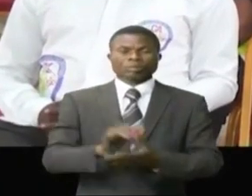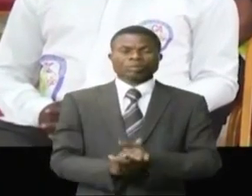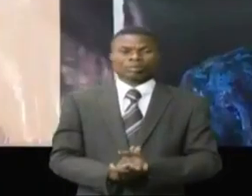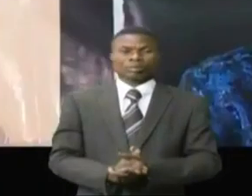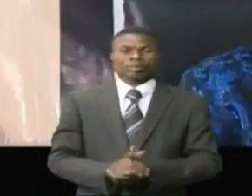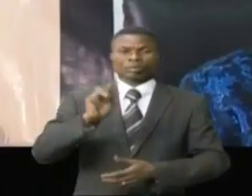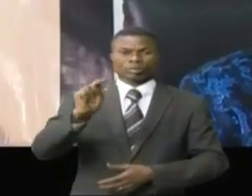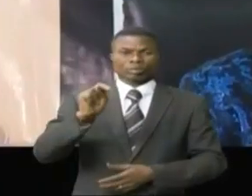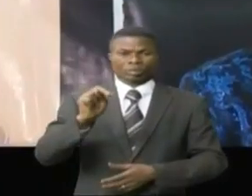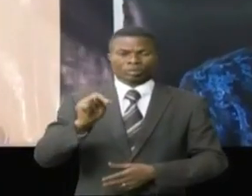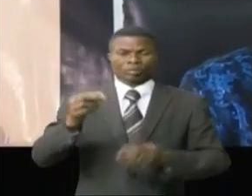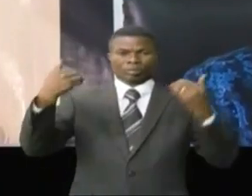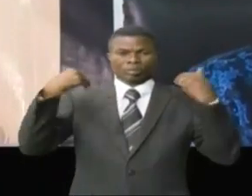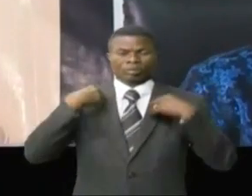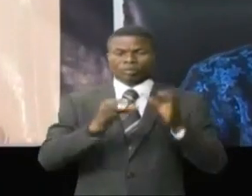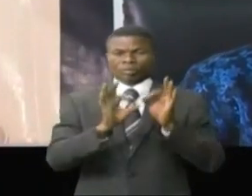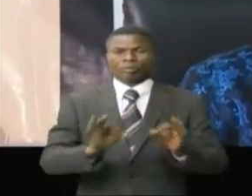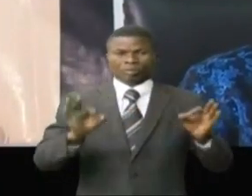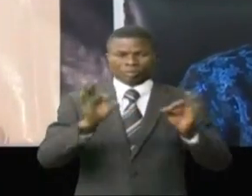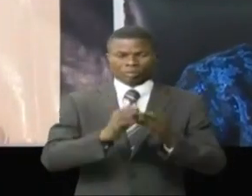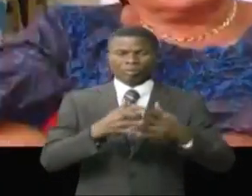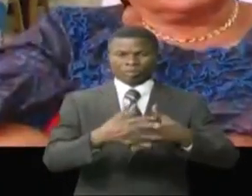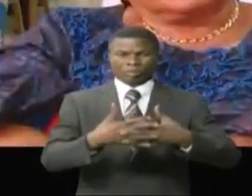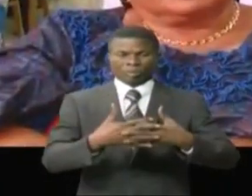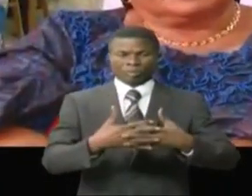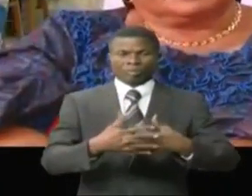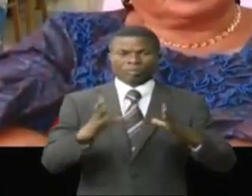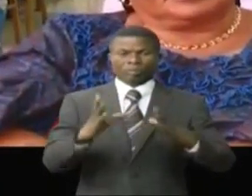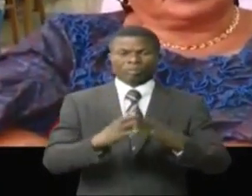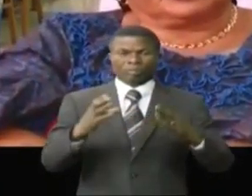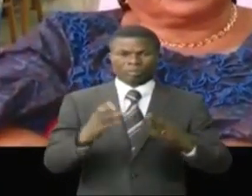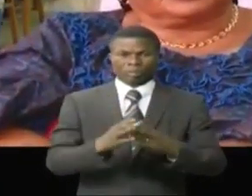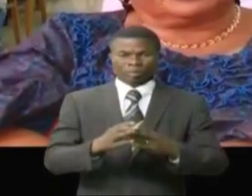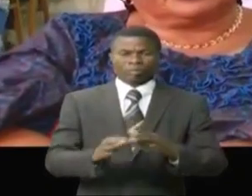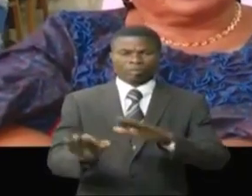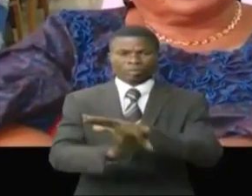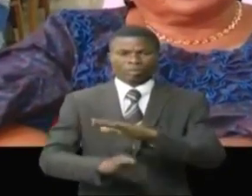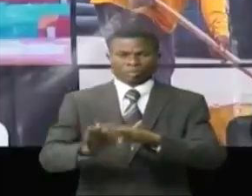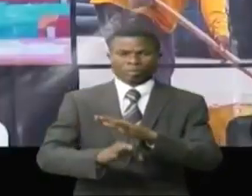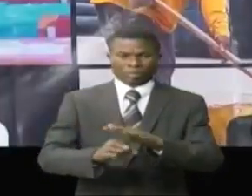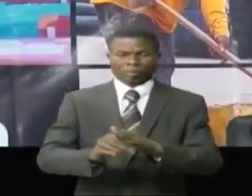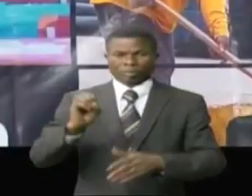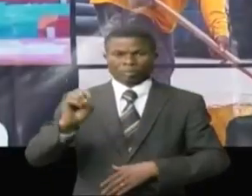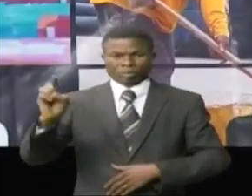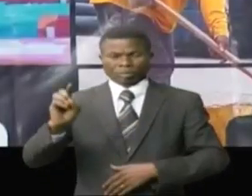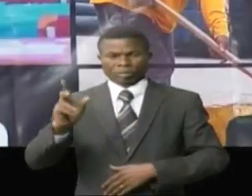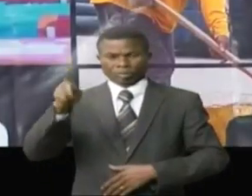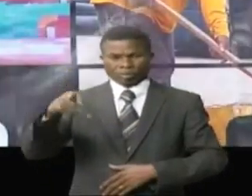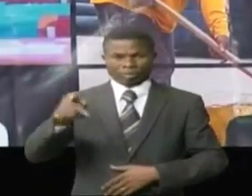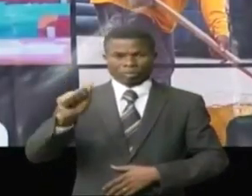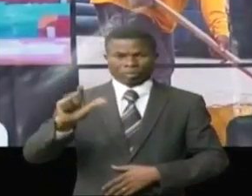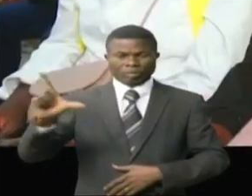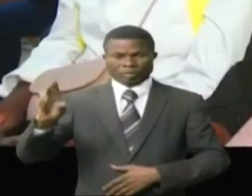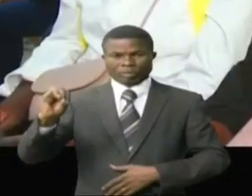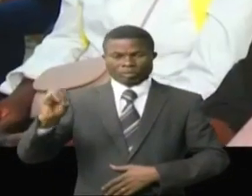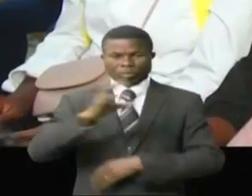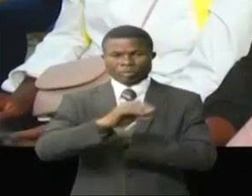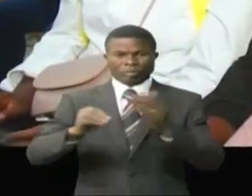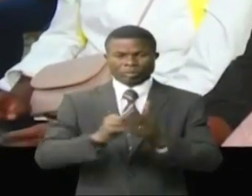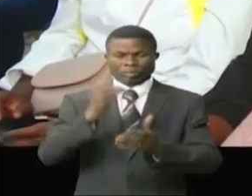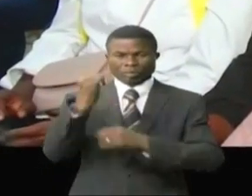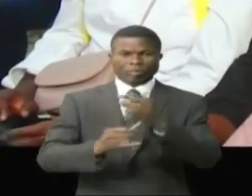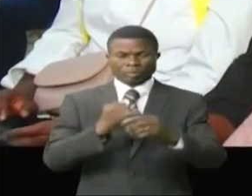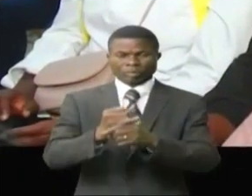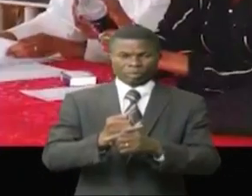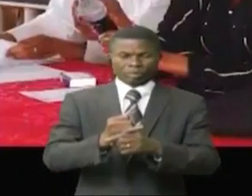un groupe de médias thématiques en partenariat avec Fondation Olof Palm Center International. Ce projet